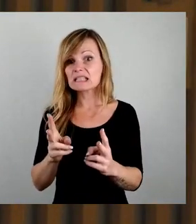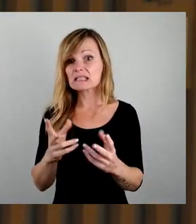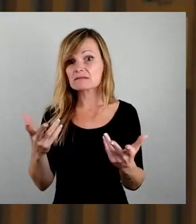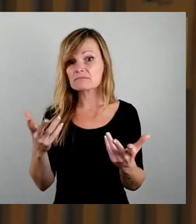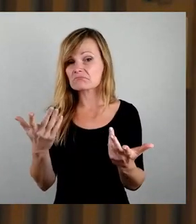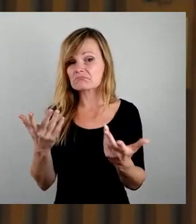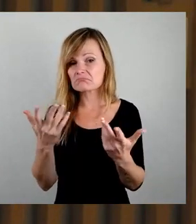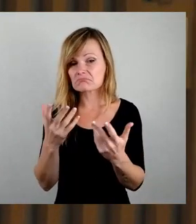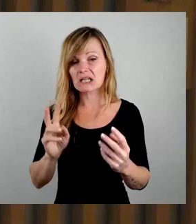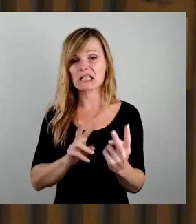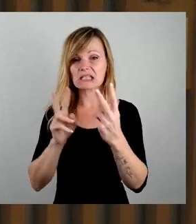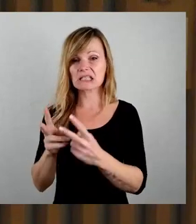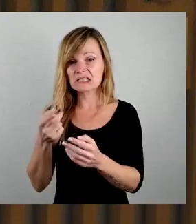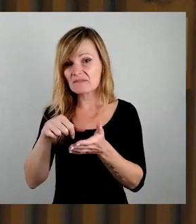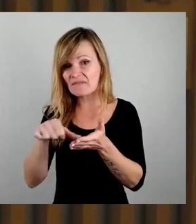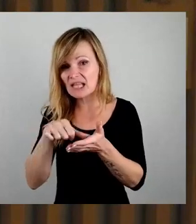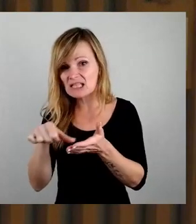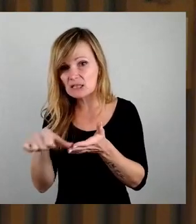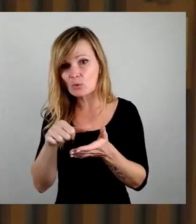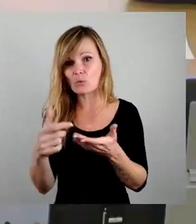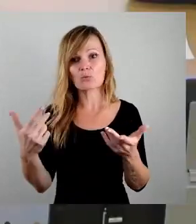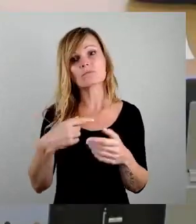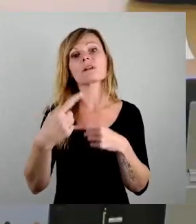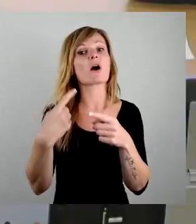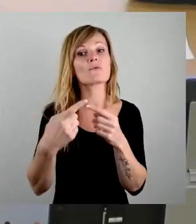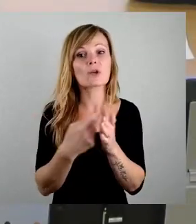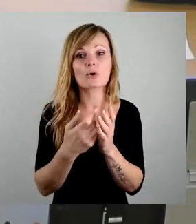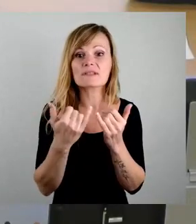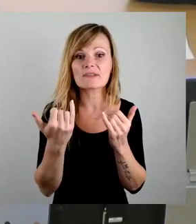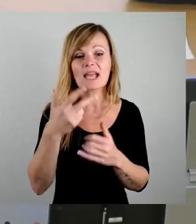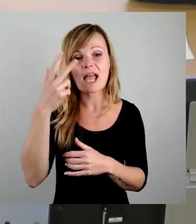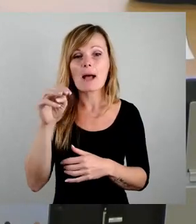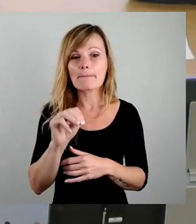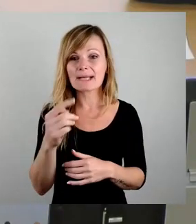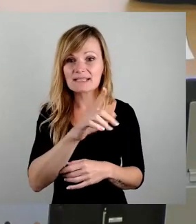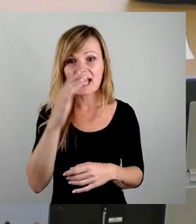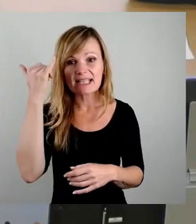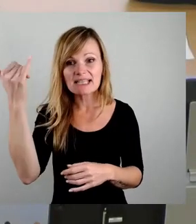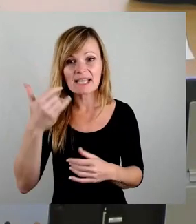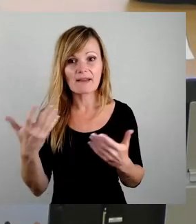Kredit finanzieren, die laufenden Kosten? Was, Herr Mattes, was ist Ihre Idee?